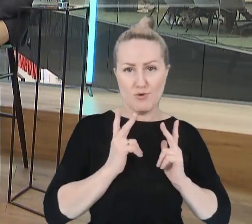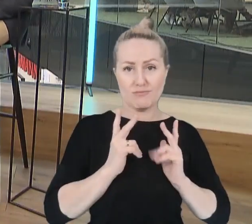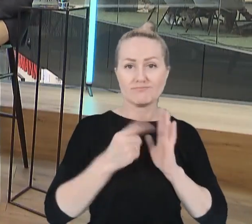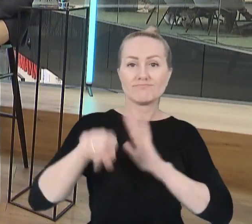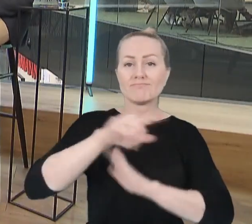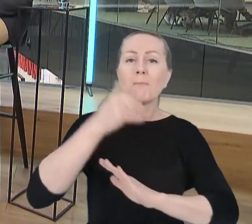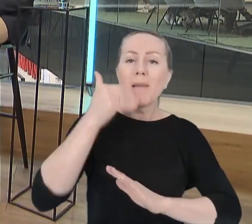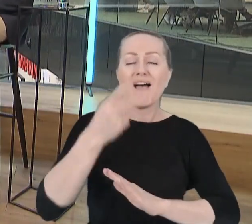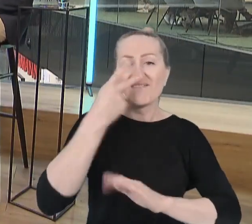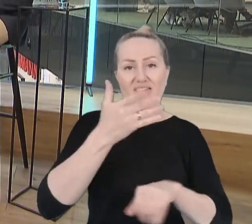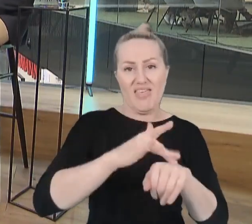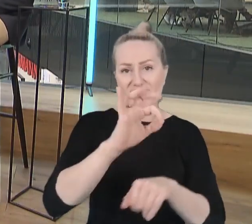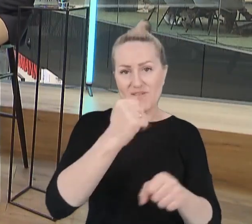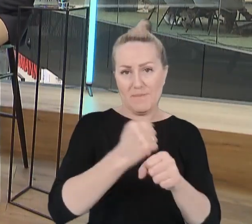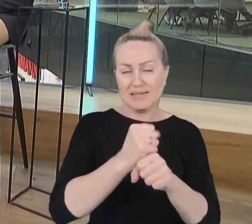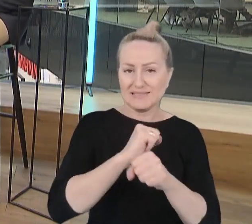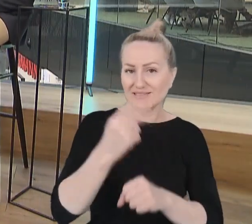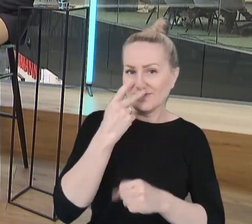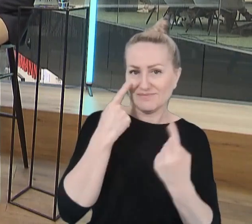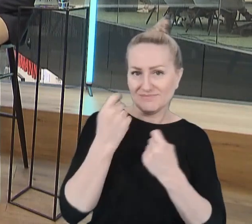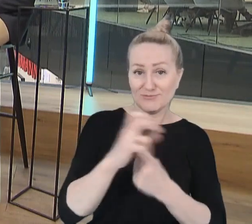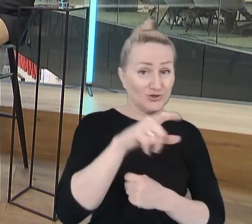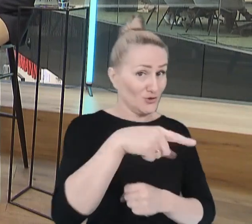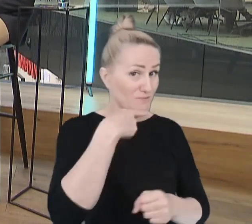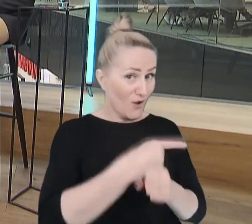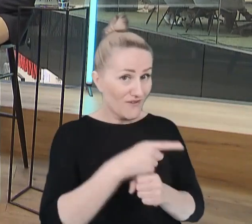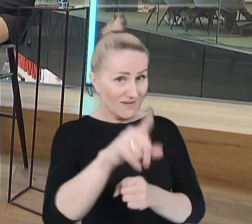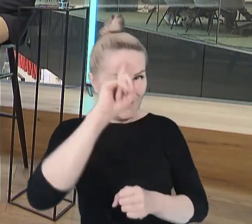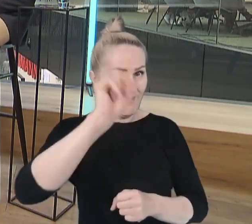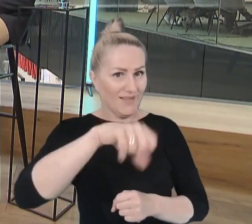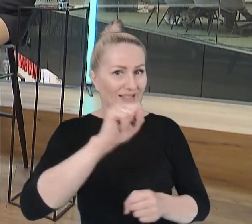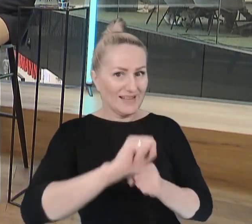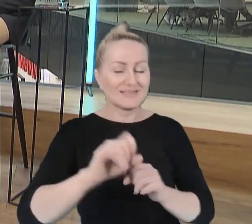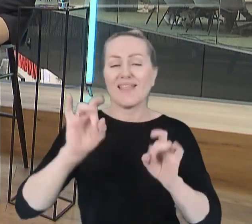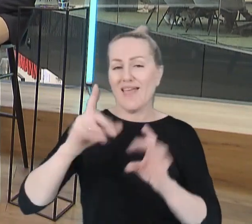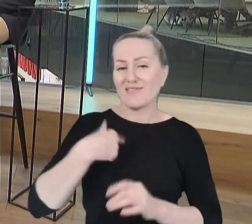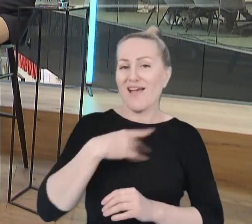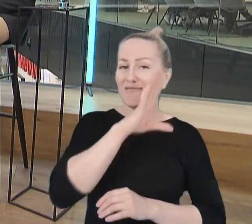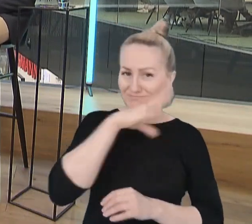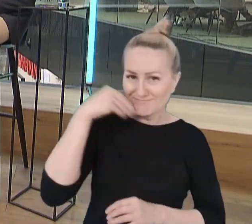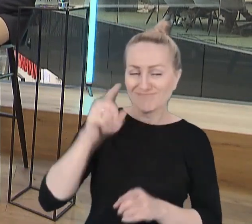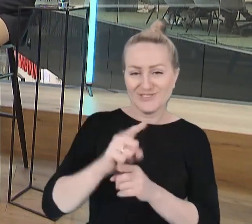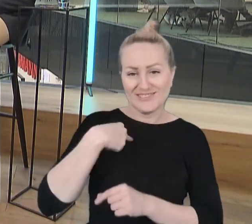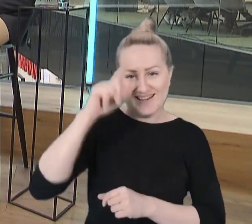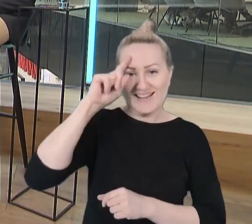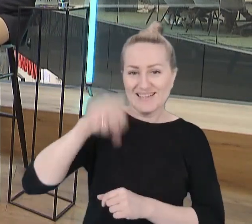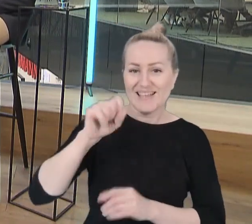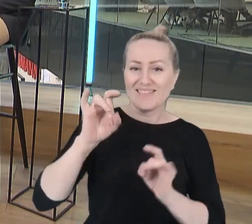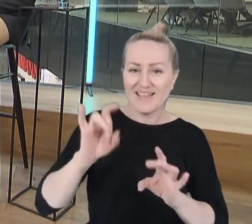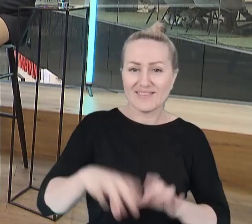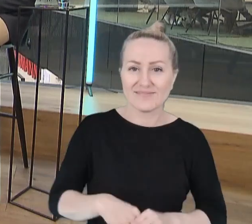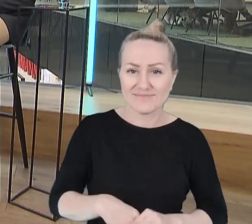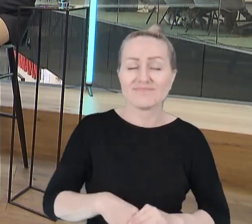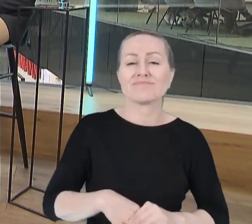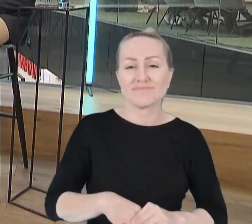swojej pracy. Kama, potwierdzasz, bo kiwasz głową. Tak, kiwam głową, uśmiecham się nawet i kiwam głową. Tak, zdecydowanie